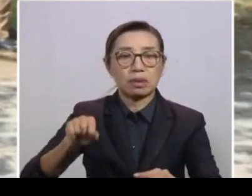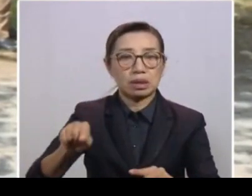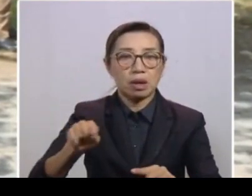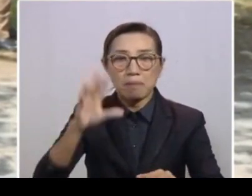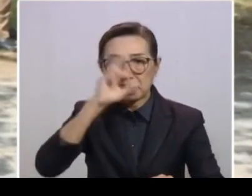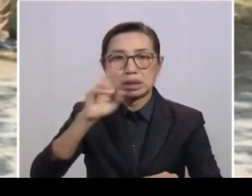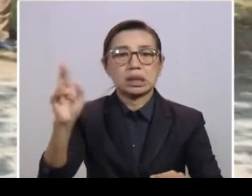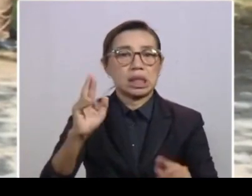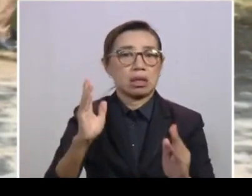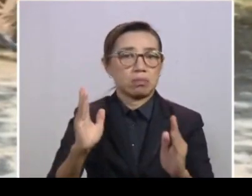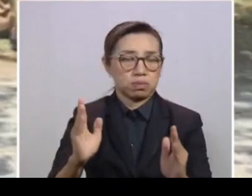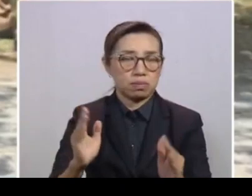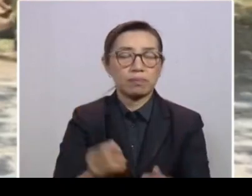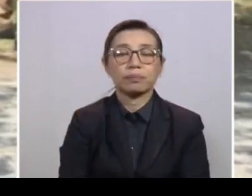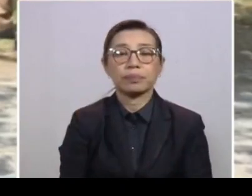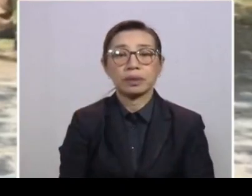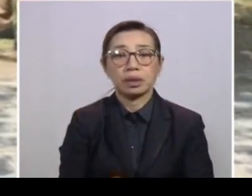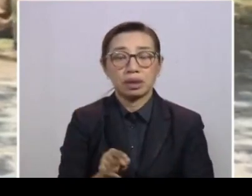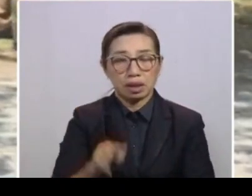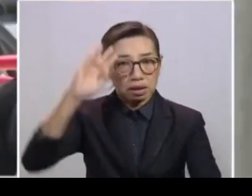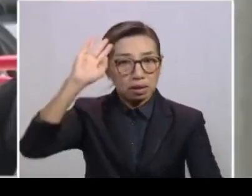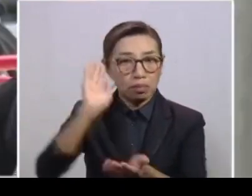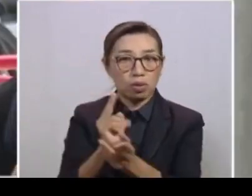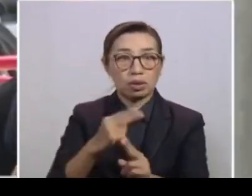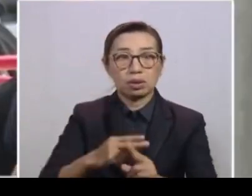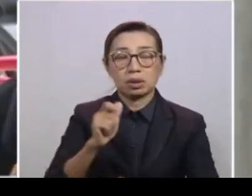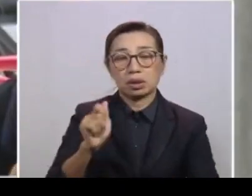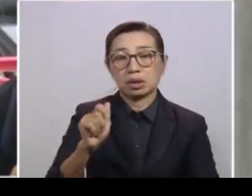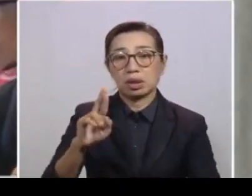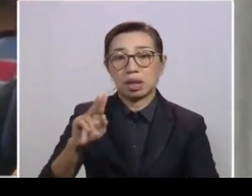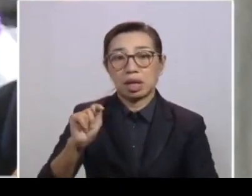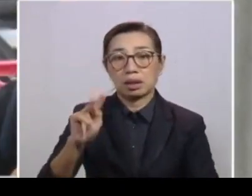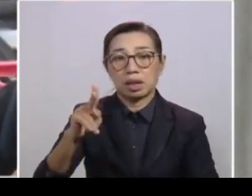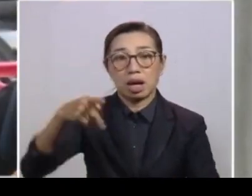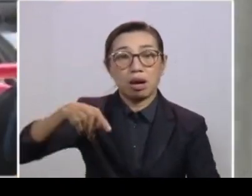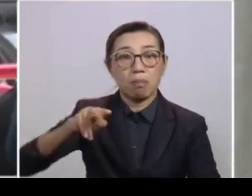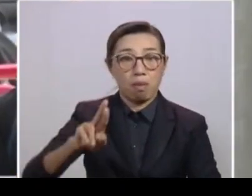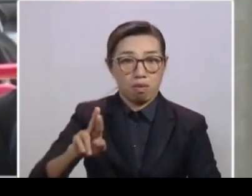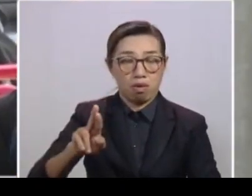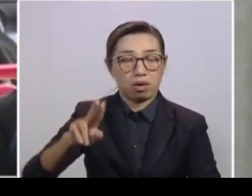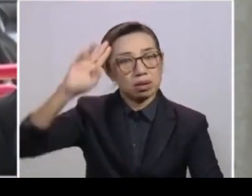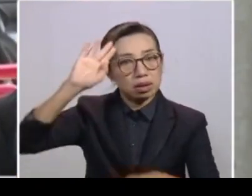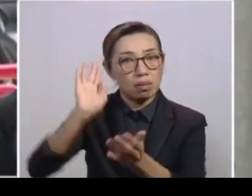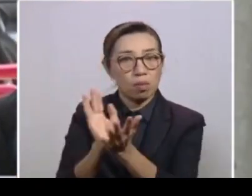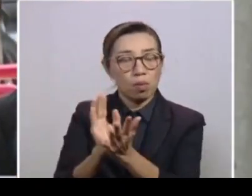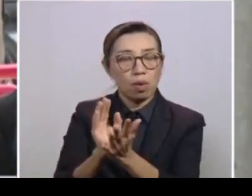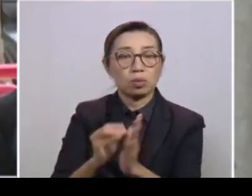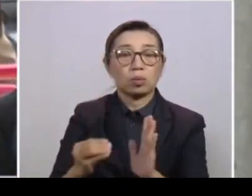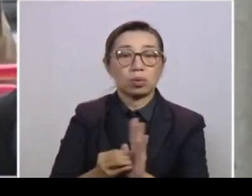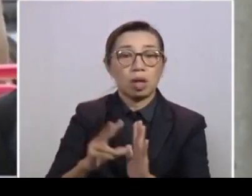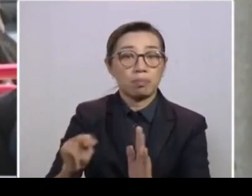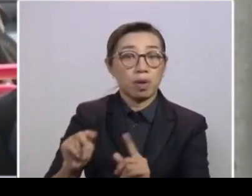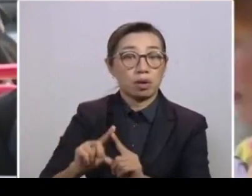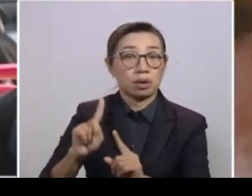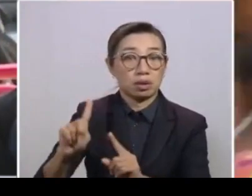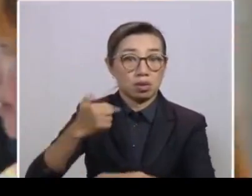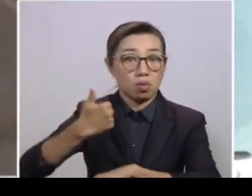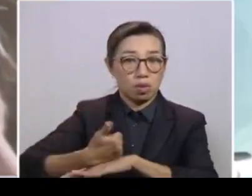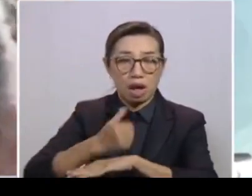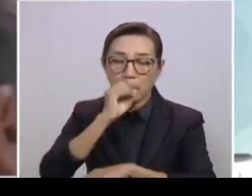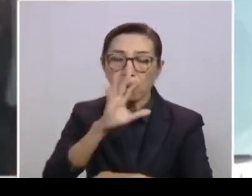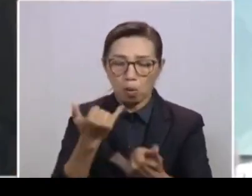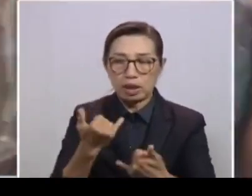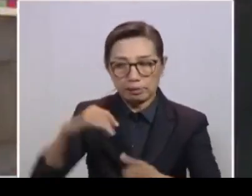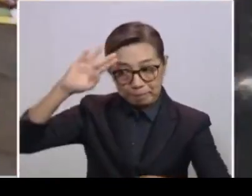นาฬิกานะครับโดยทางพลตำรวจตรีอรรถพรวงศ์ศิริปรีดาผู้บังคับการตำรวจนครบาล 1ท่านบอกว่าวันนี้ก็มีการ